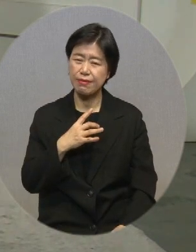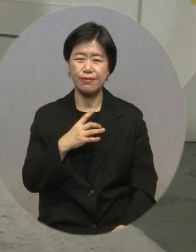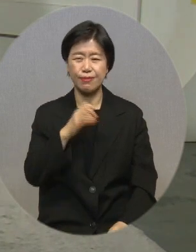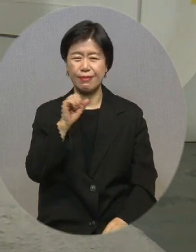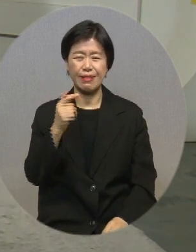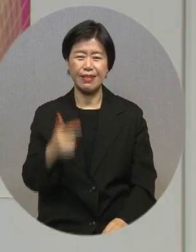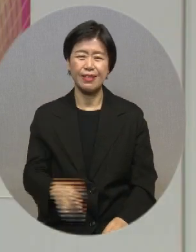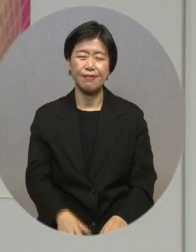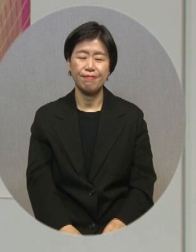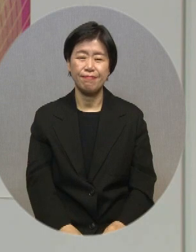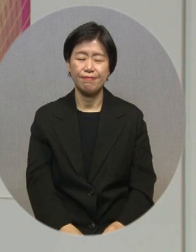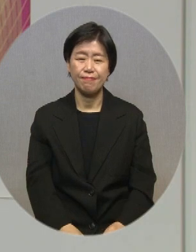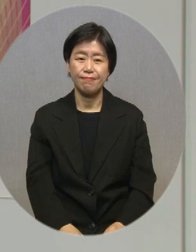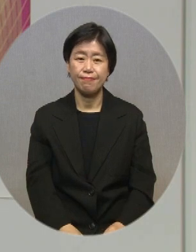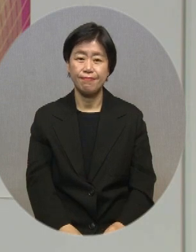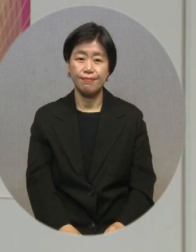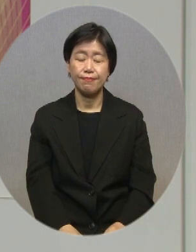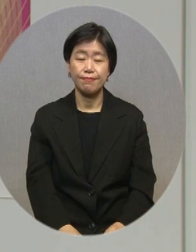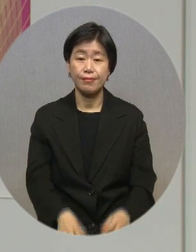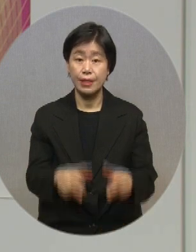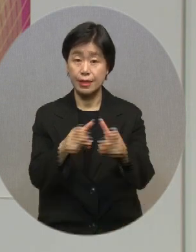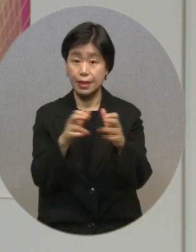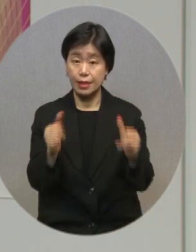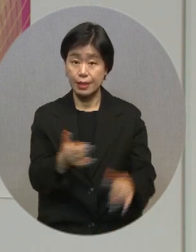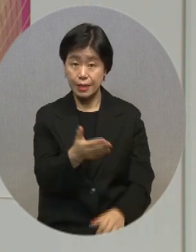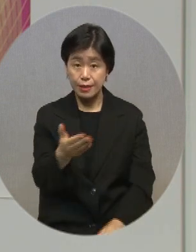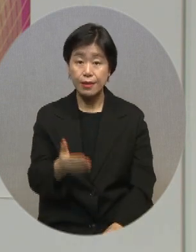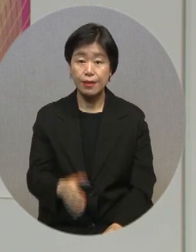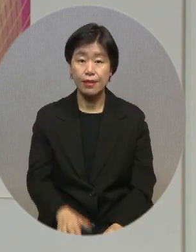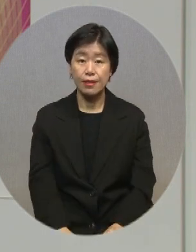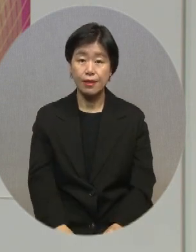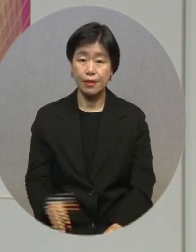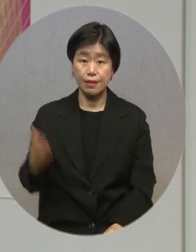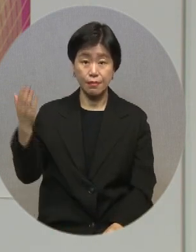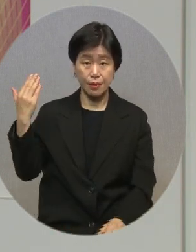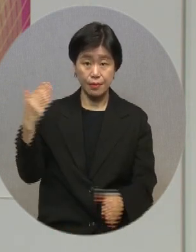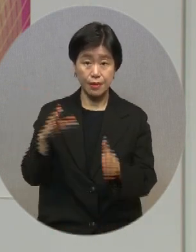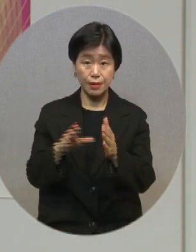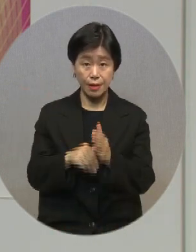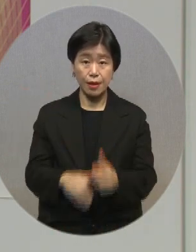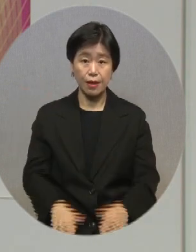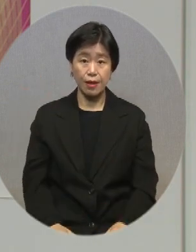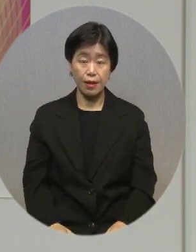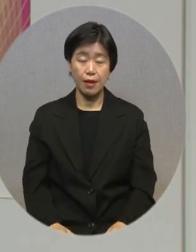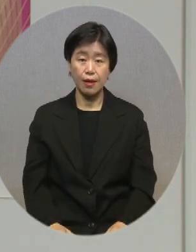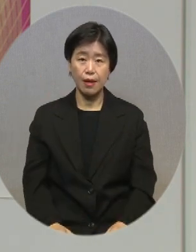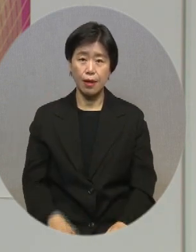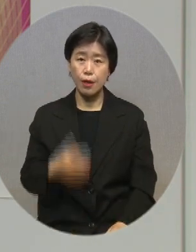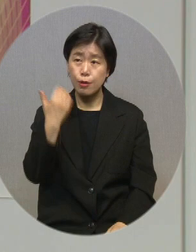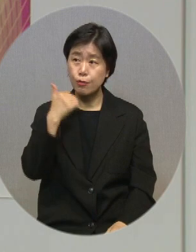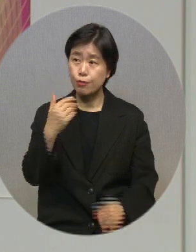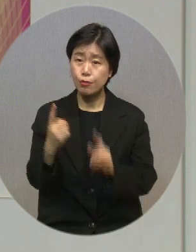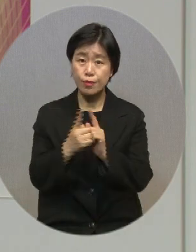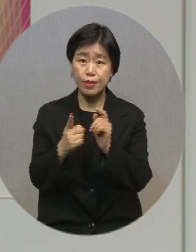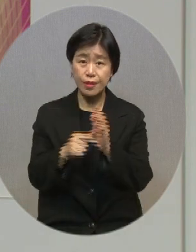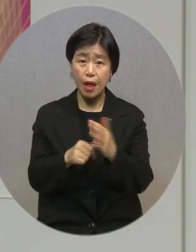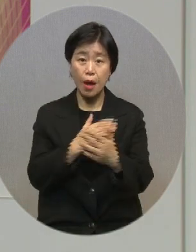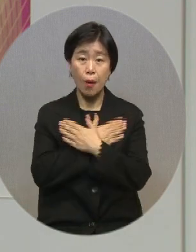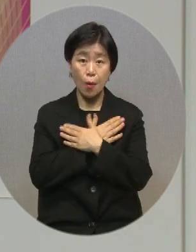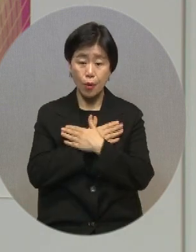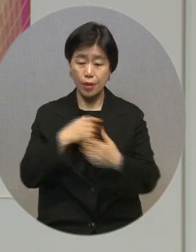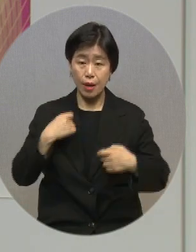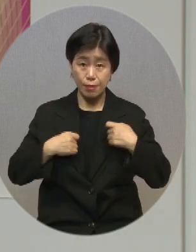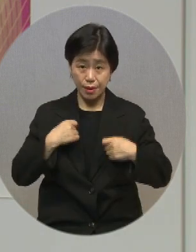네. 우리 그 장애인분들도 지난번에는 그 옷을 양장 옷을 맞추는데도 전문가셨고